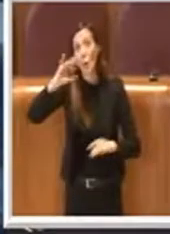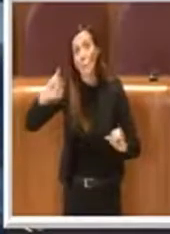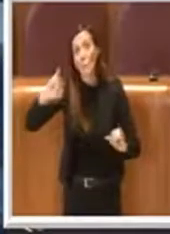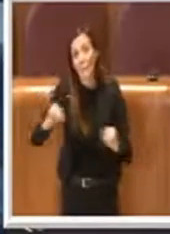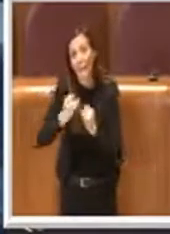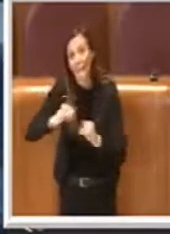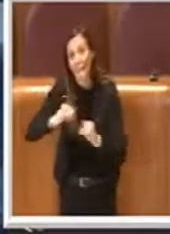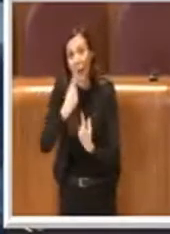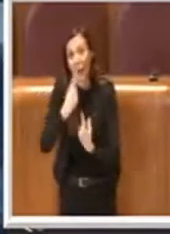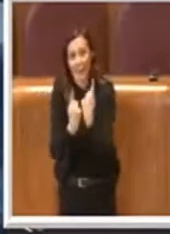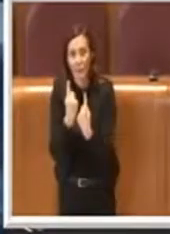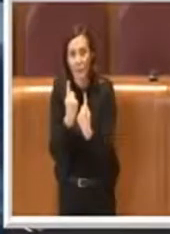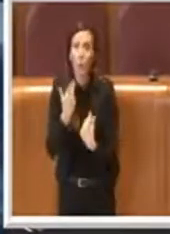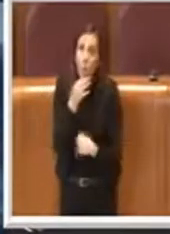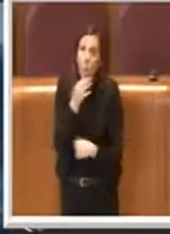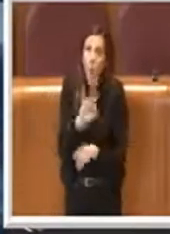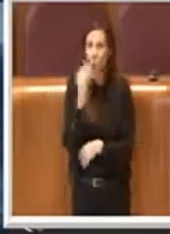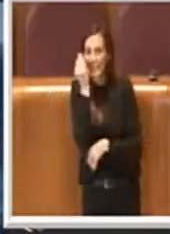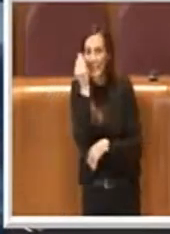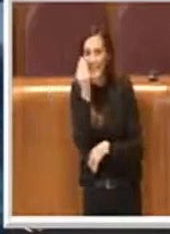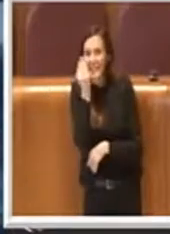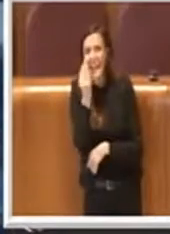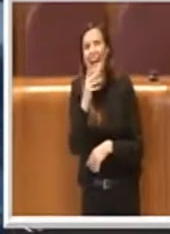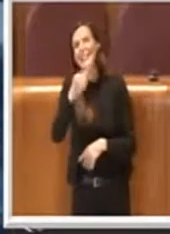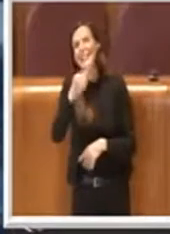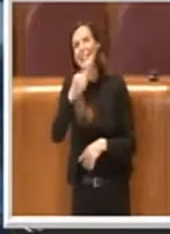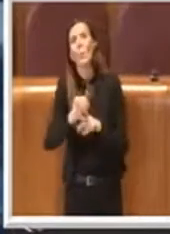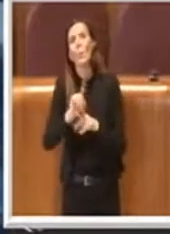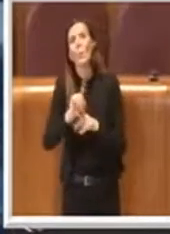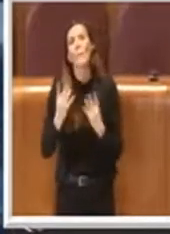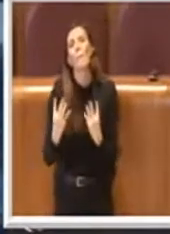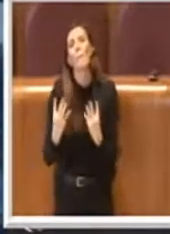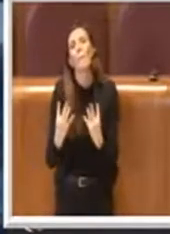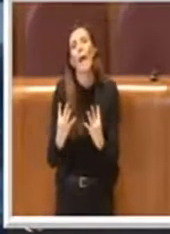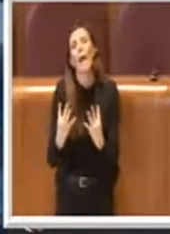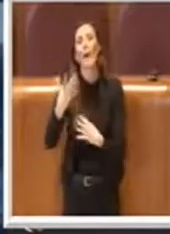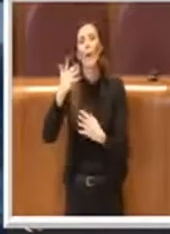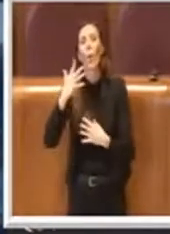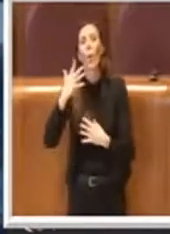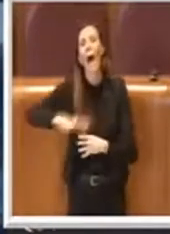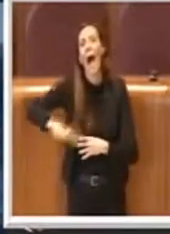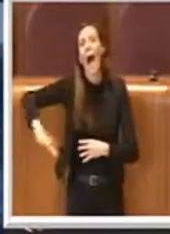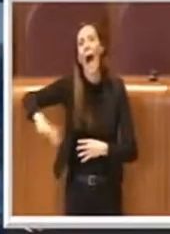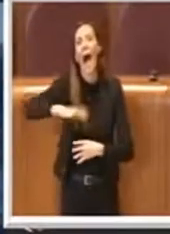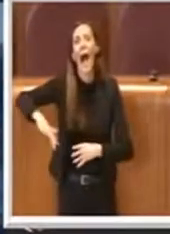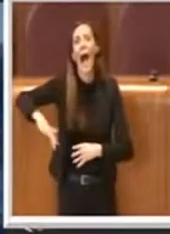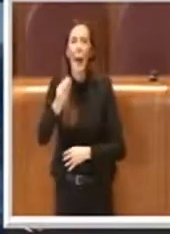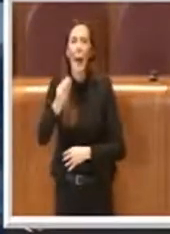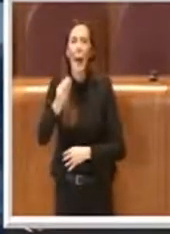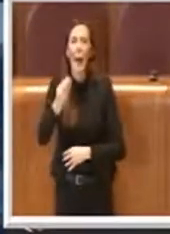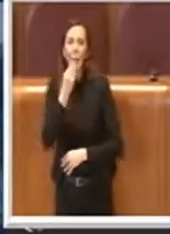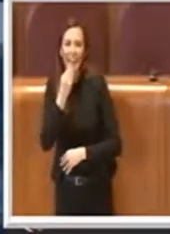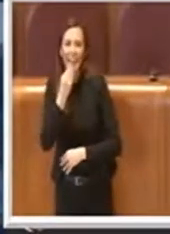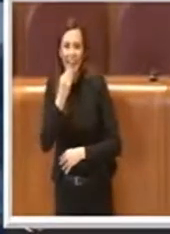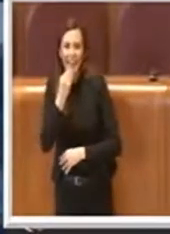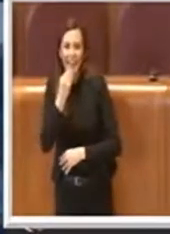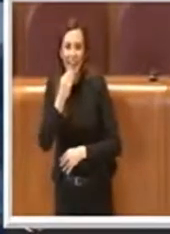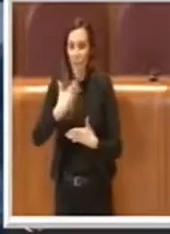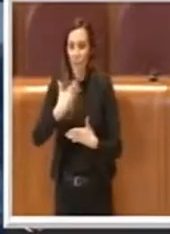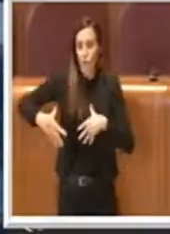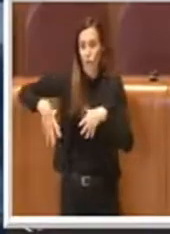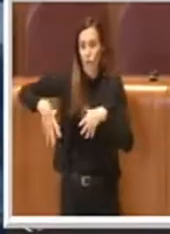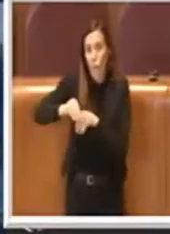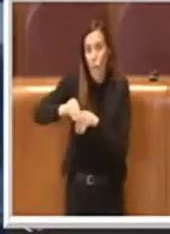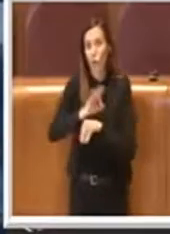anche pensata a una famosa area pic nic nel parco naturalmente che deve essere verificata dalla giunta che sia municipale